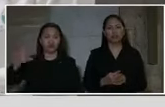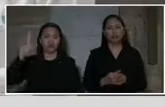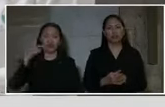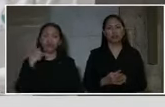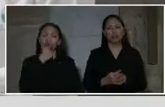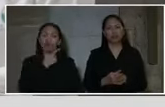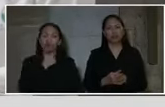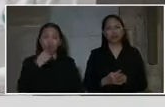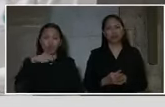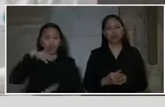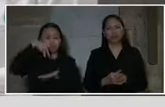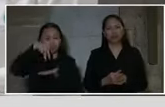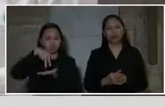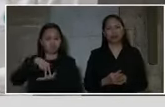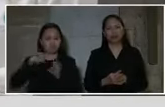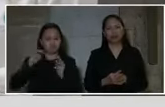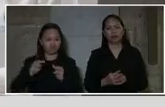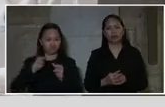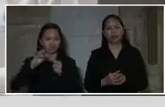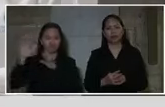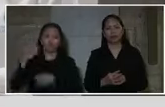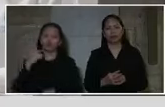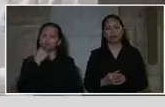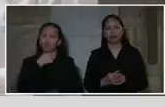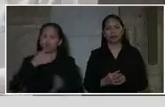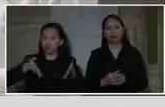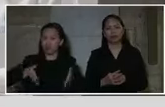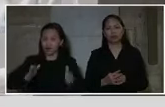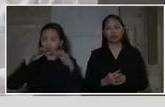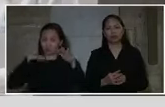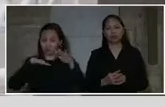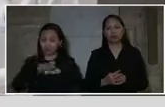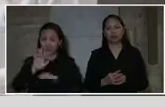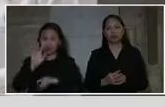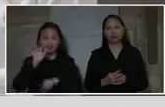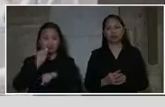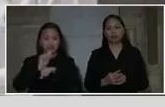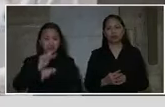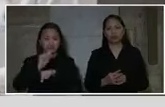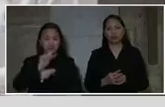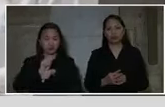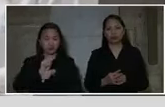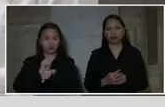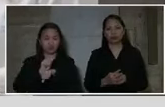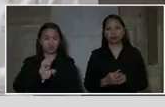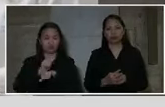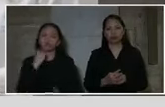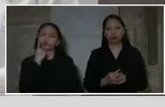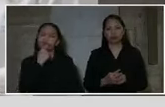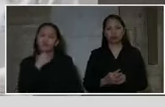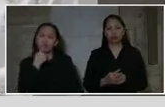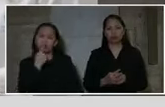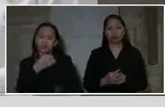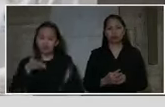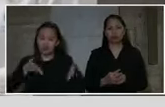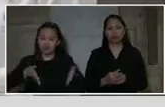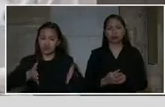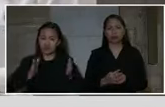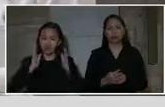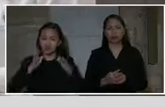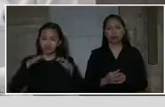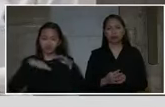aahon? Sinong papayagang pumasok sa templo, sinong